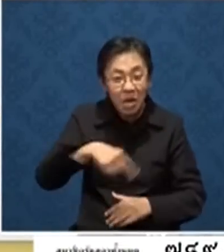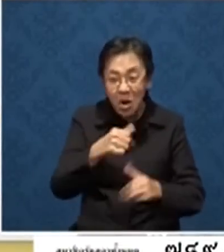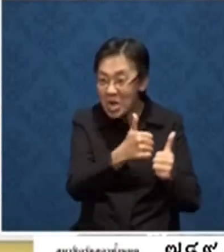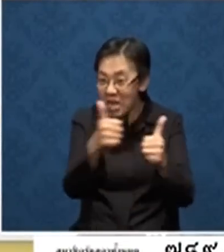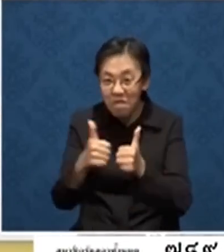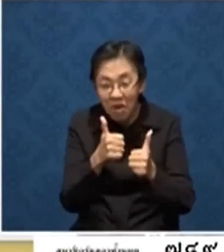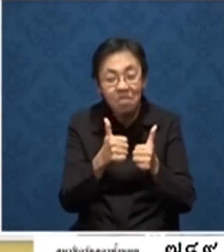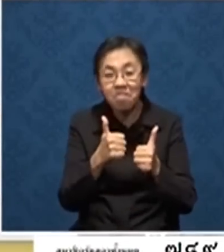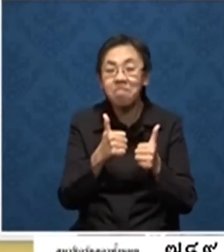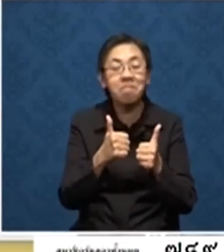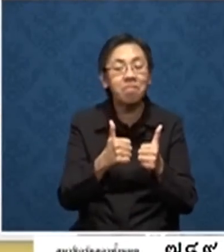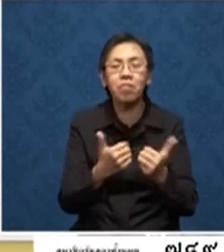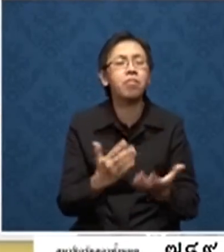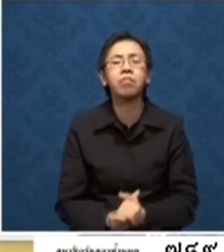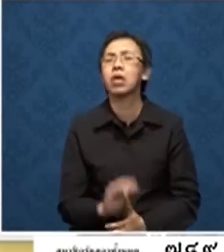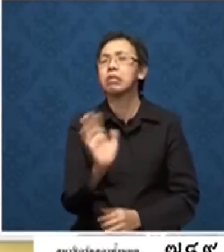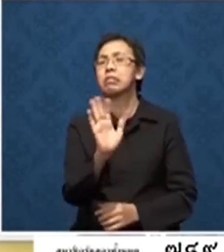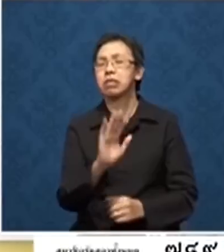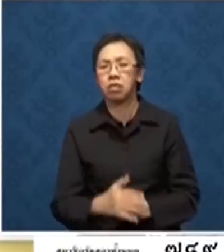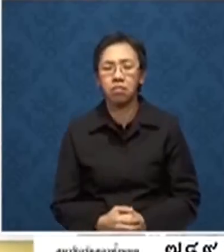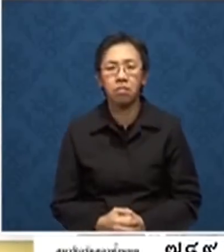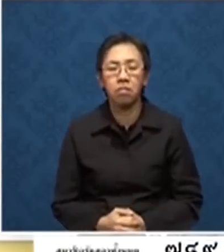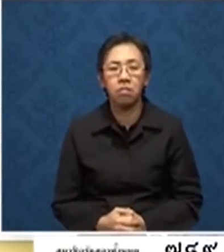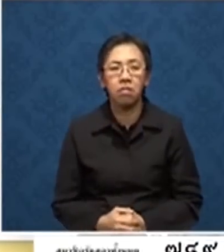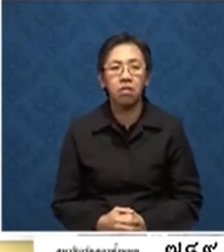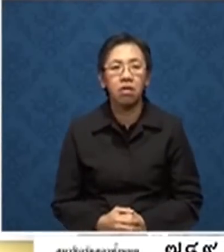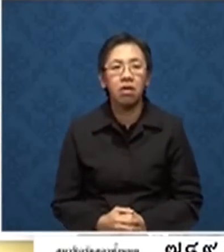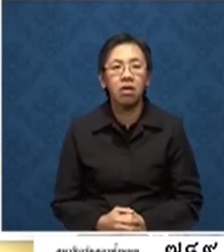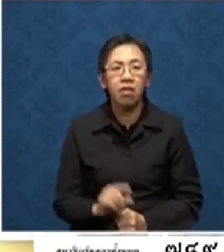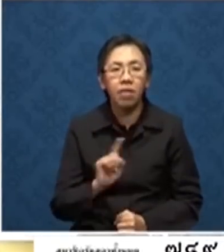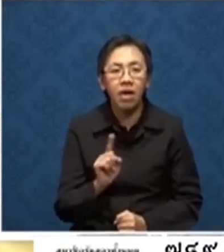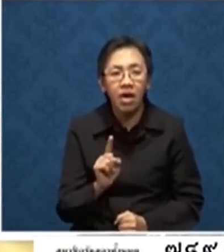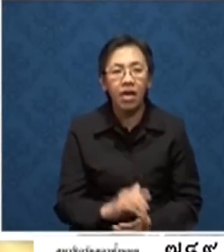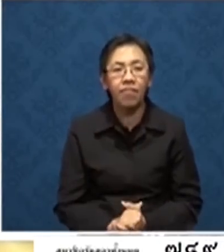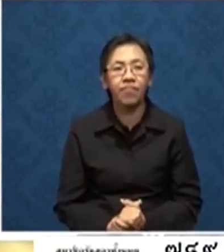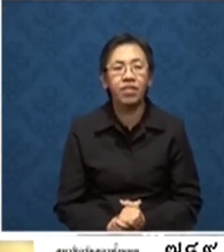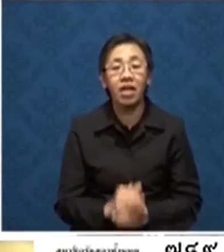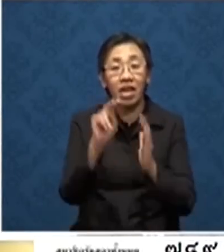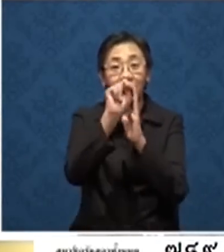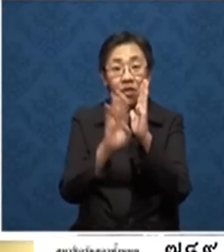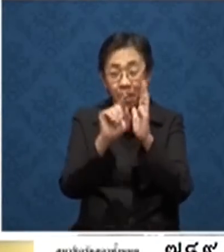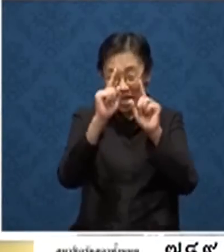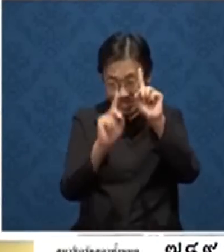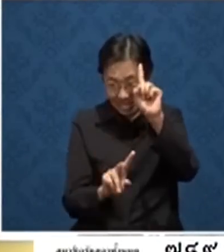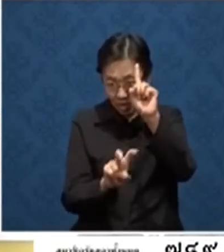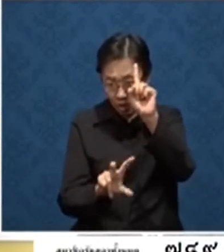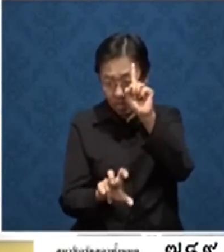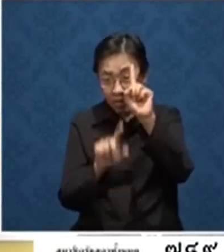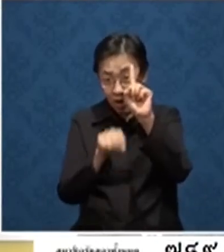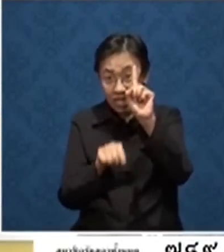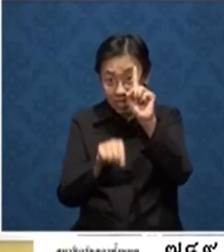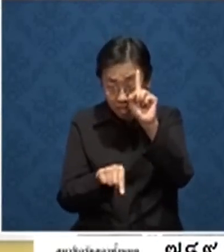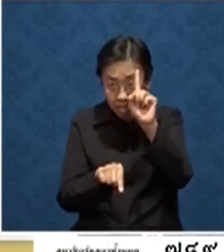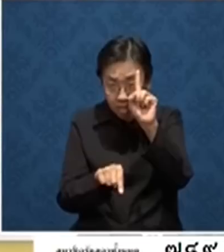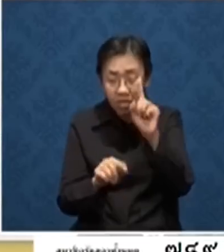จะยอมมันไม่ใช่ครับท่านท่านไม่ต้องไปชี้ที่ใคร 2-3ร้อยนโยบายที่ท่านออก